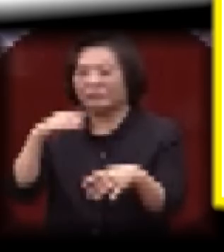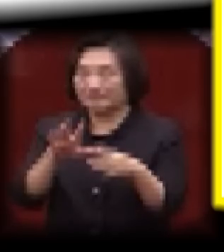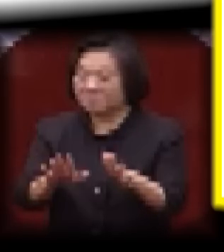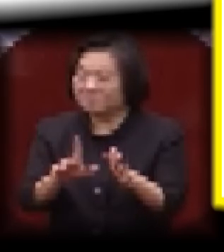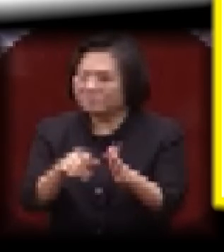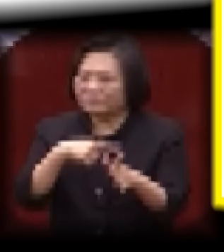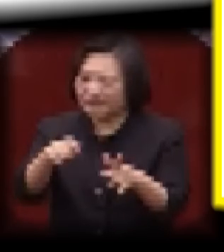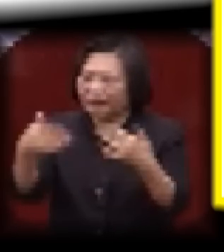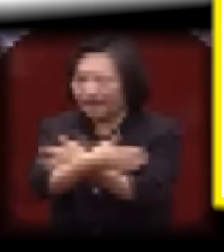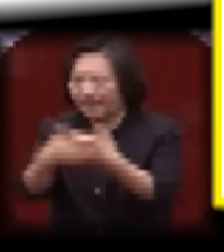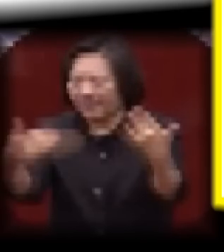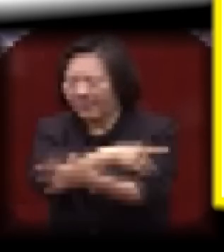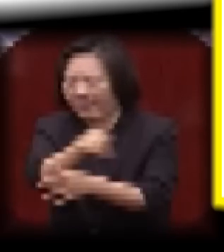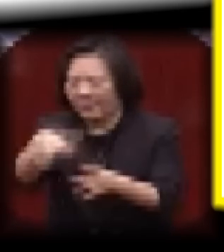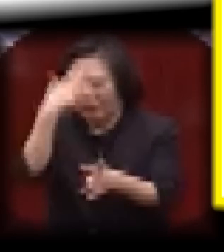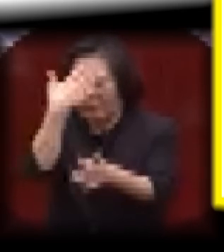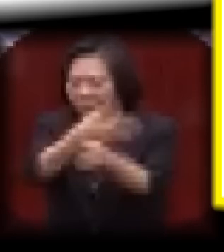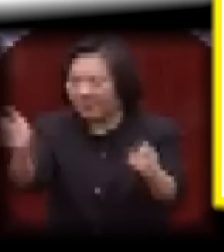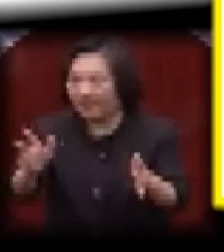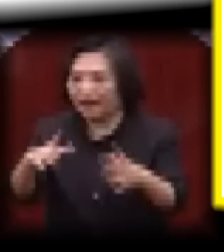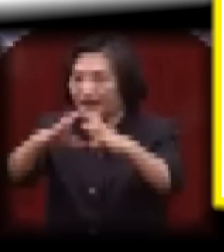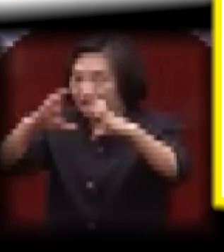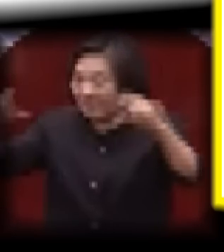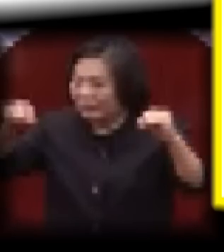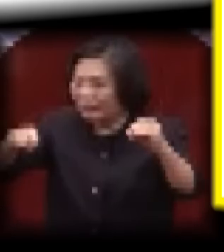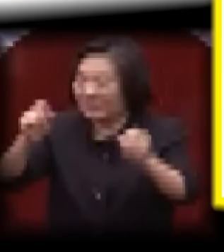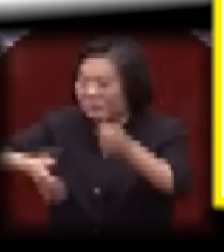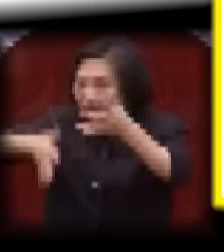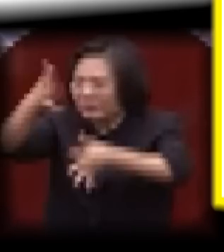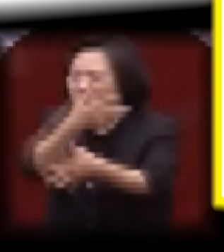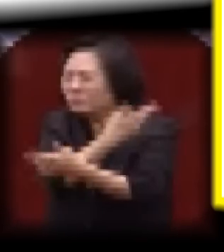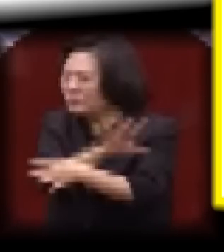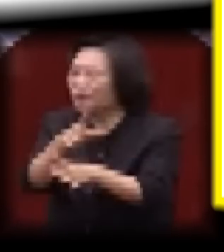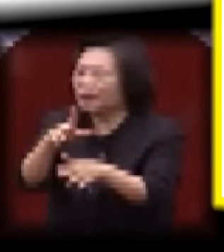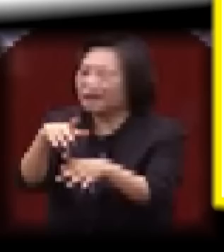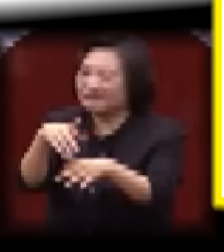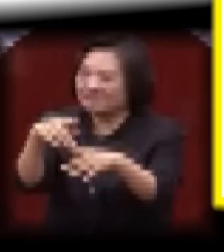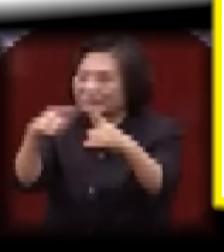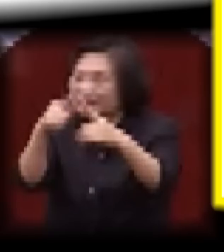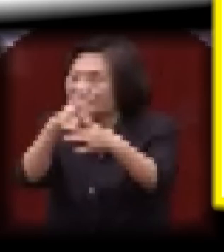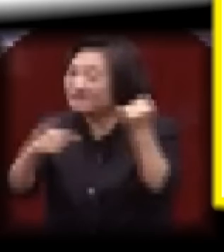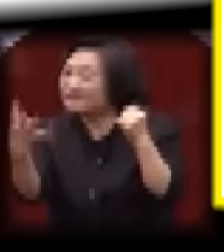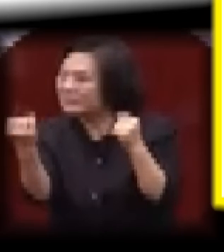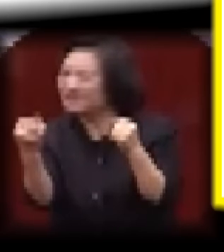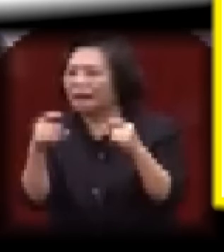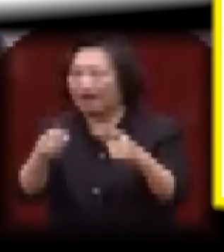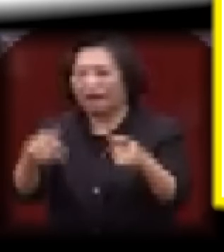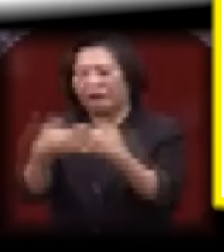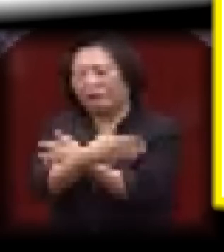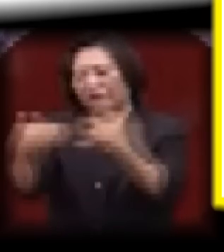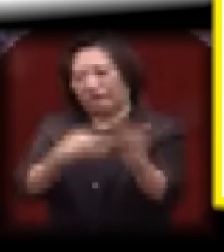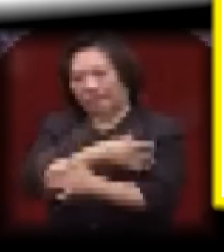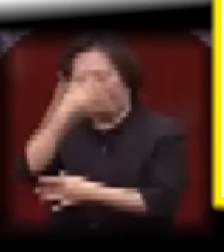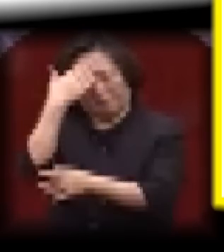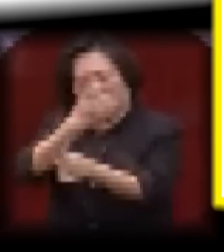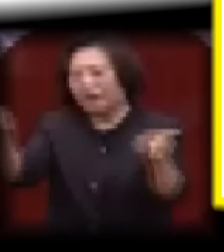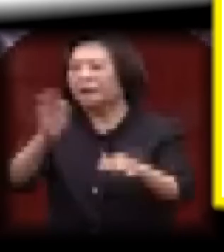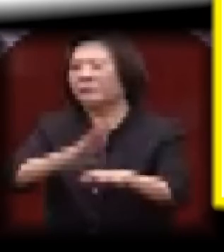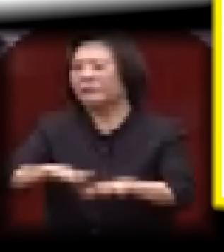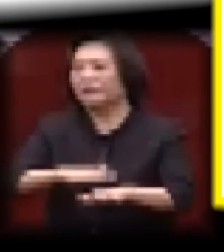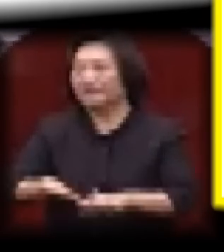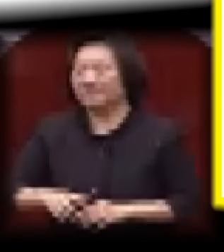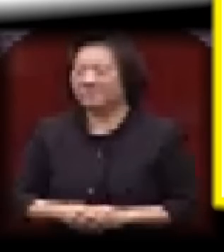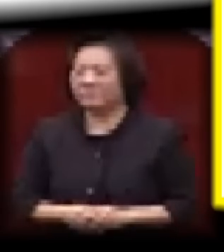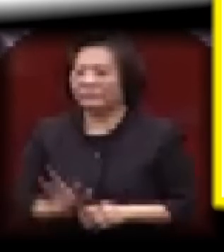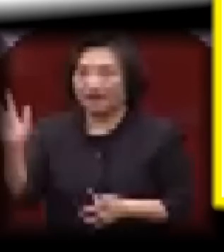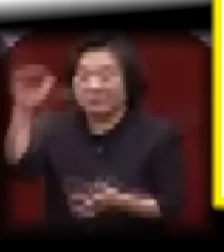交通相当繁忙，如果在那个地方不管是装6万人还是装14万人，都是大问题，那交通是一个很大的问题，所以选址